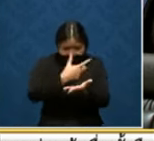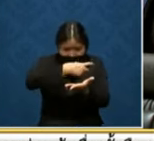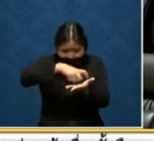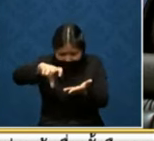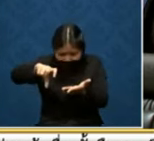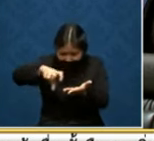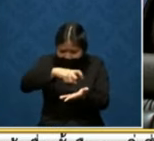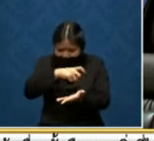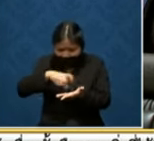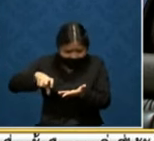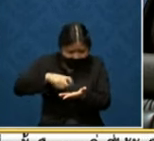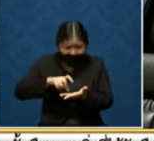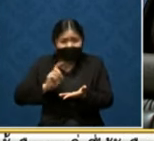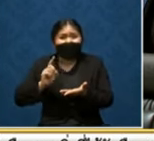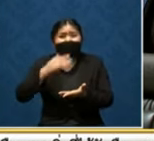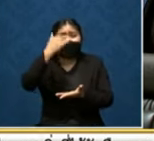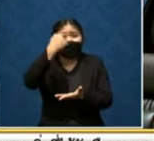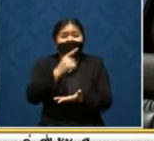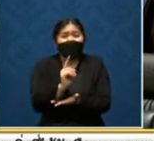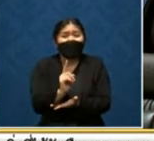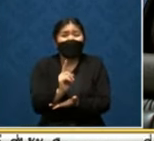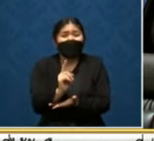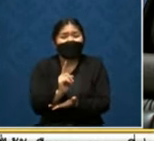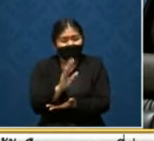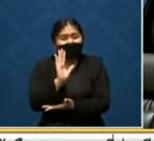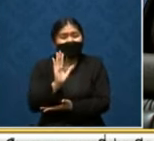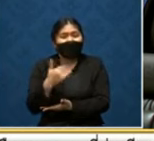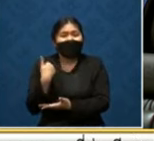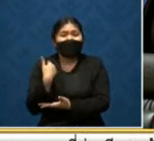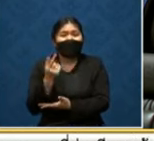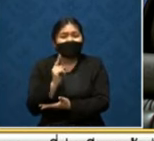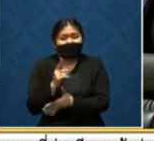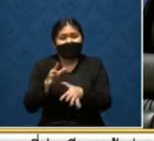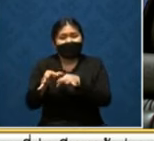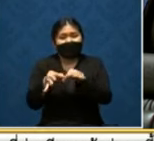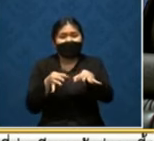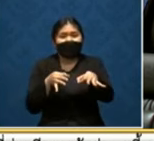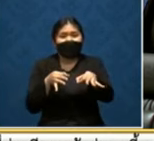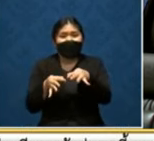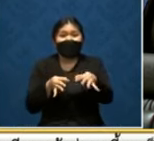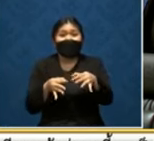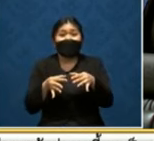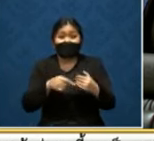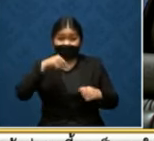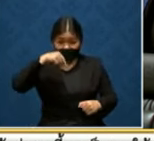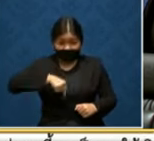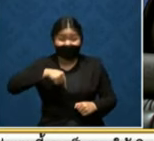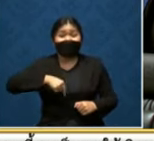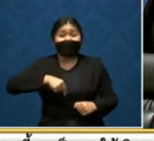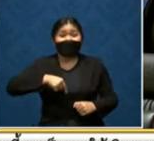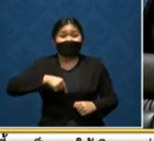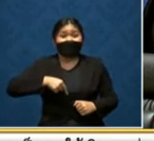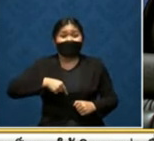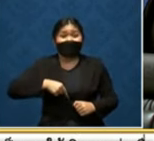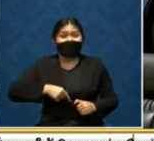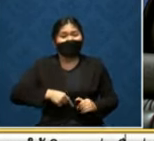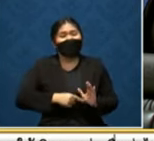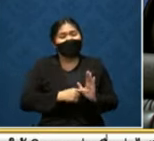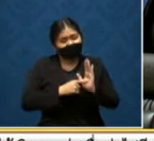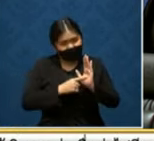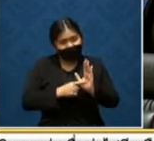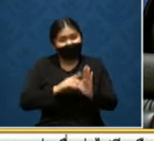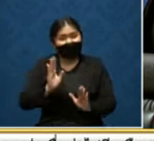โอนกันมาเหตุการณ์เริ่มชุลมุนก็เพราะว่าอะไรรู้ไหมเพราะว่ามีการอภิปรายในสภาแห่งนี้ก็ท่านประธานต้องยกความดี